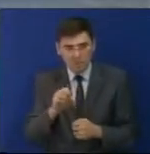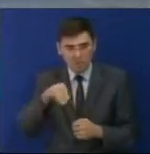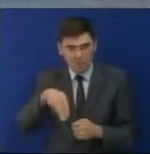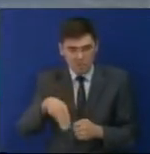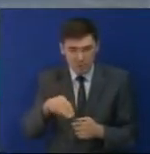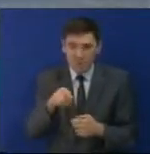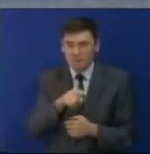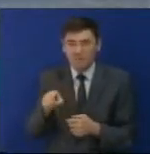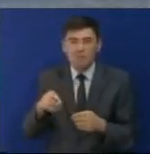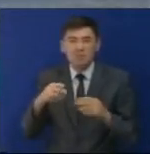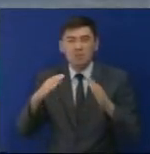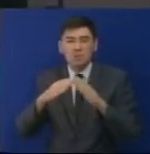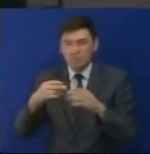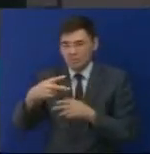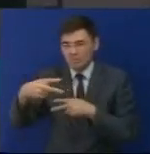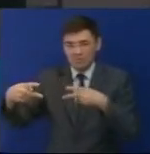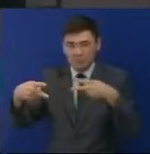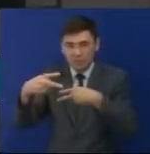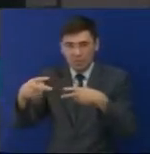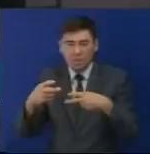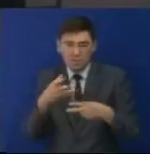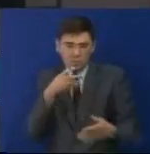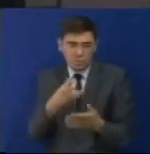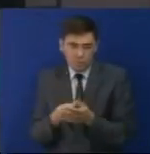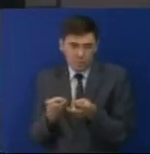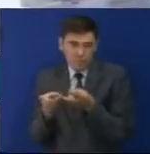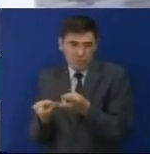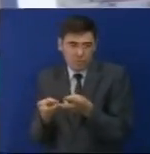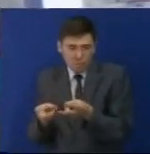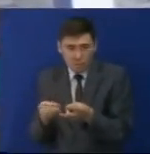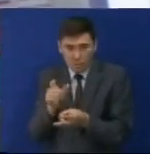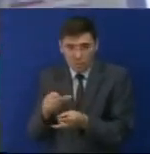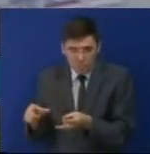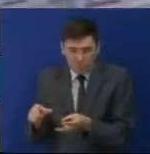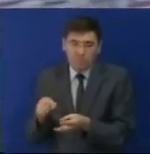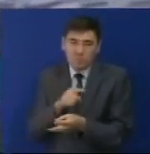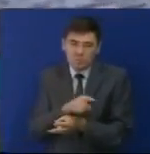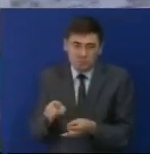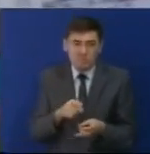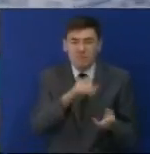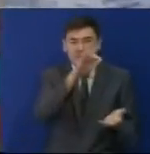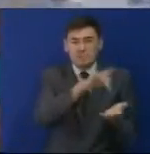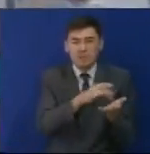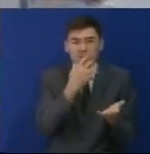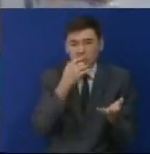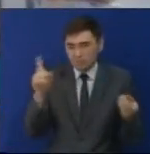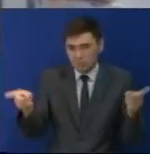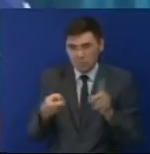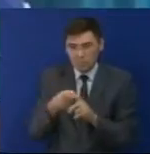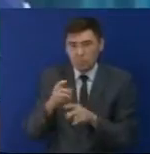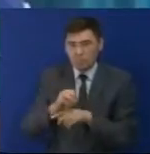қыстан бастап орталықтандырылған жылумен қамтамасыз етілетін болады. Қарағайлы ықшам ауданының тұрғындары да жылусыз